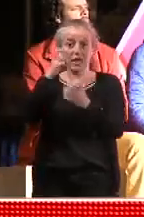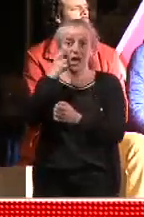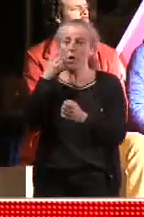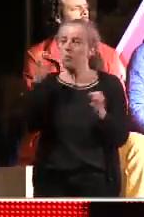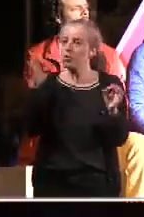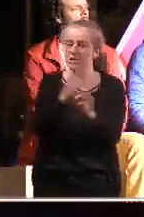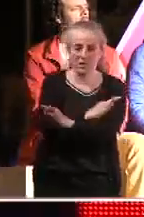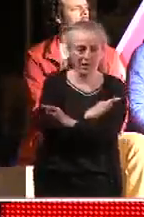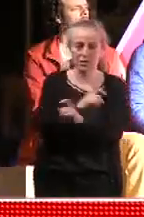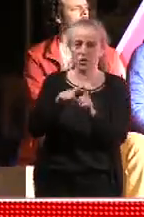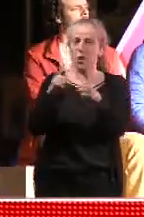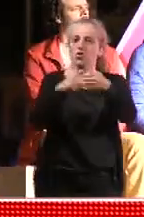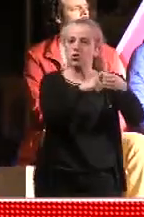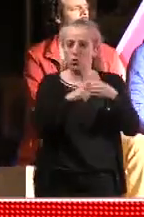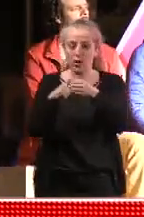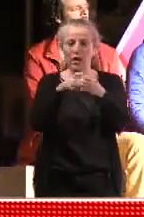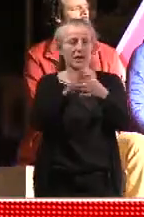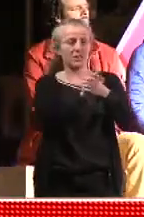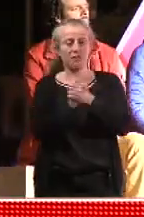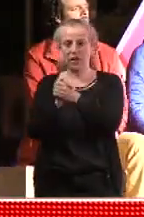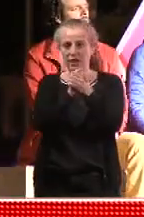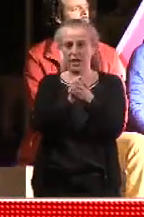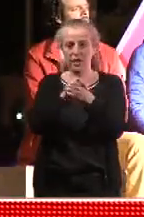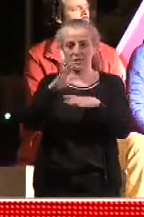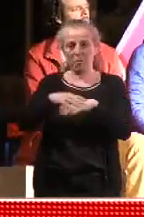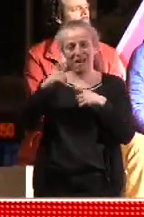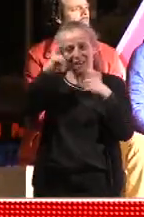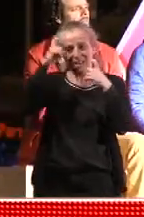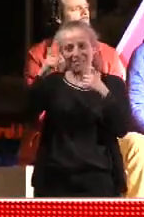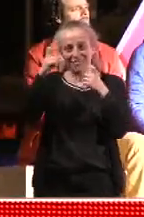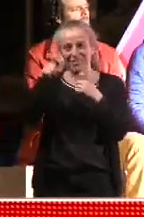solidàries, fraternes, que desafiïn els discursos d'odi que avui creixen.